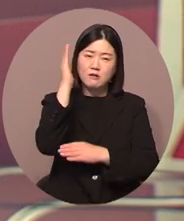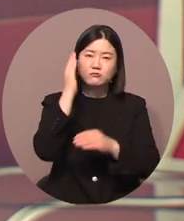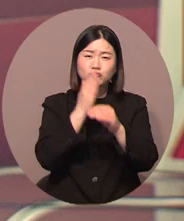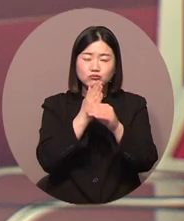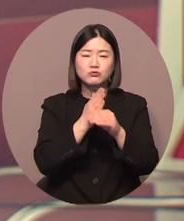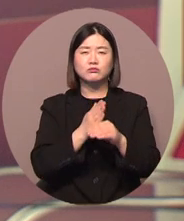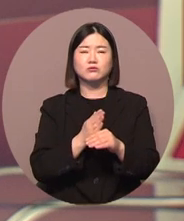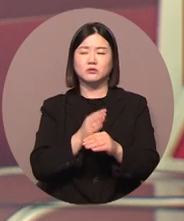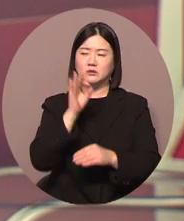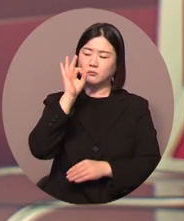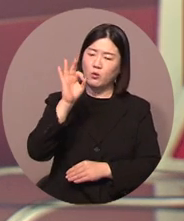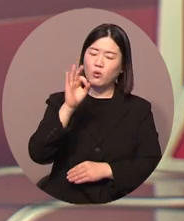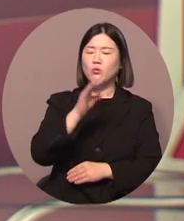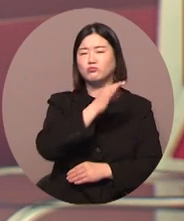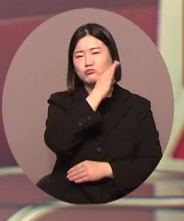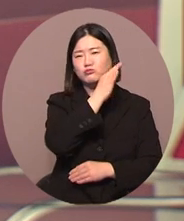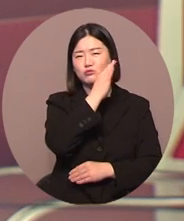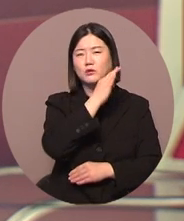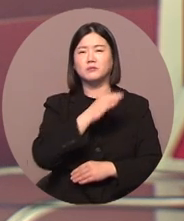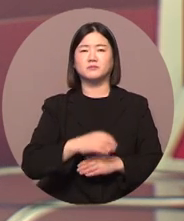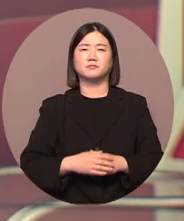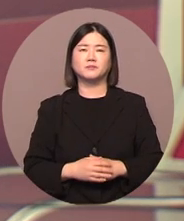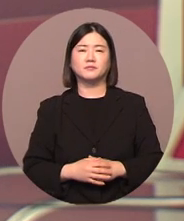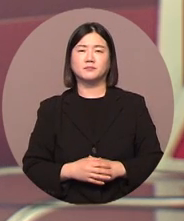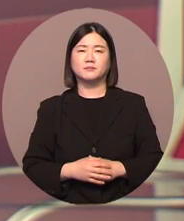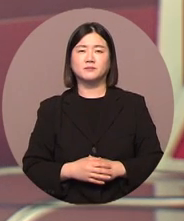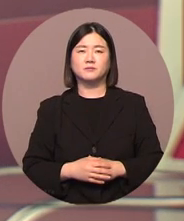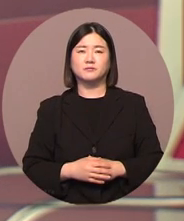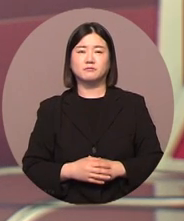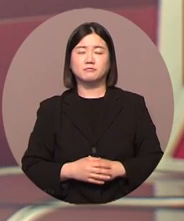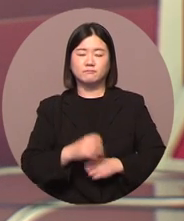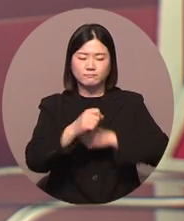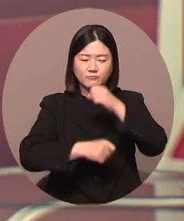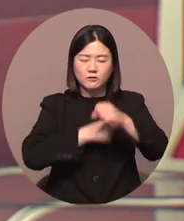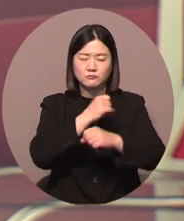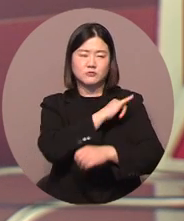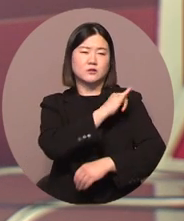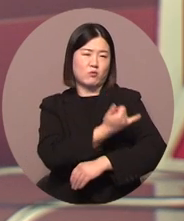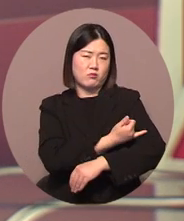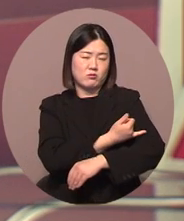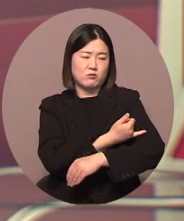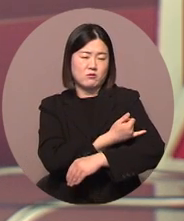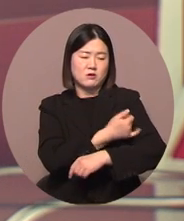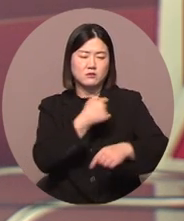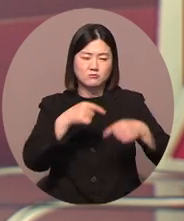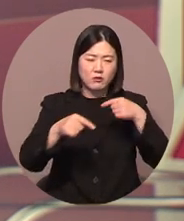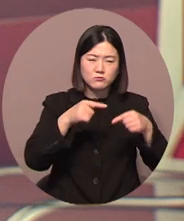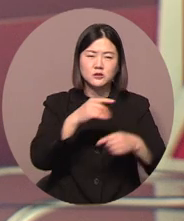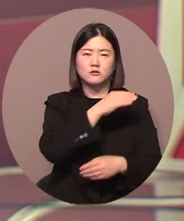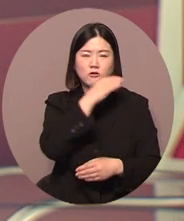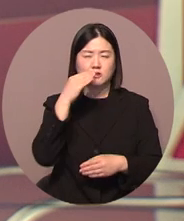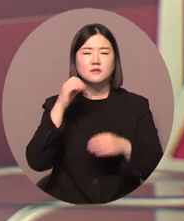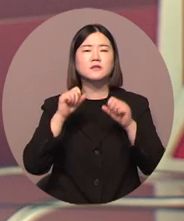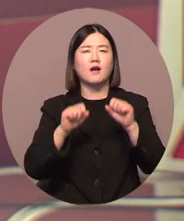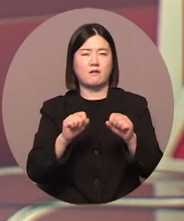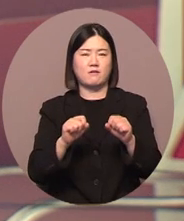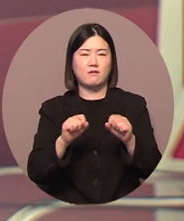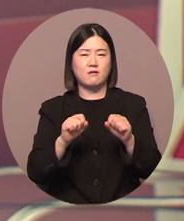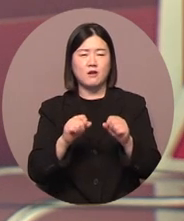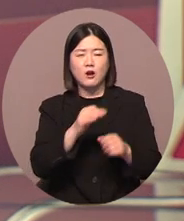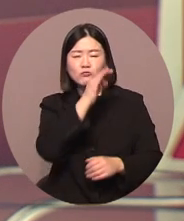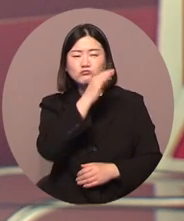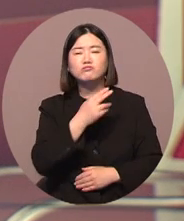있는데 참으로 부끄럽지 않습니까 자유와 인권 법치와 정의 살아 있고